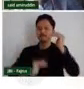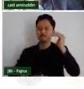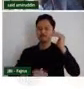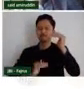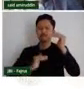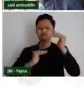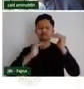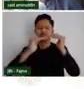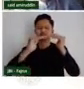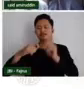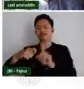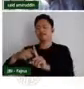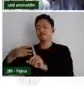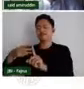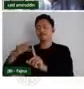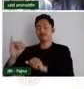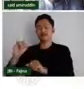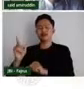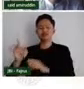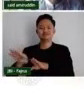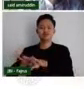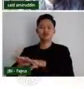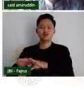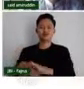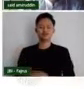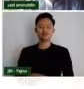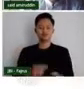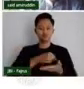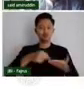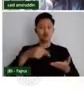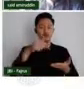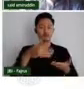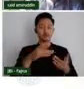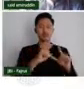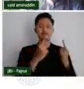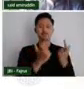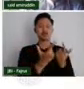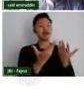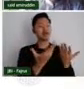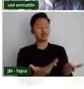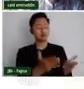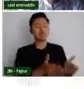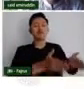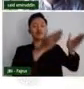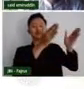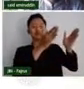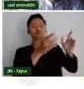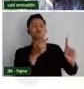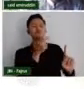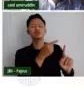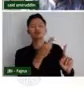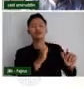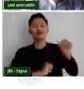Indonesia ya. Jadi di sini disebutkan bahwa sekolah itu adalah lembaga atau bangunan yang dipakai untuk aktivitas belajar